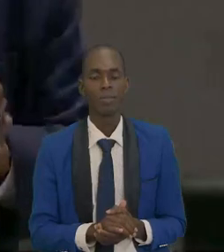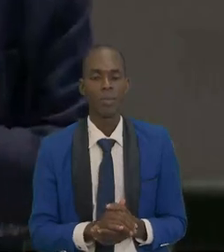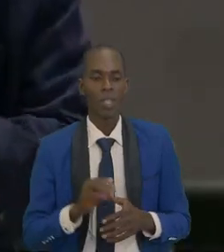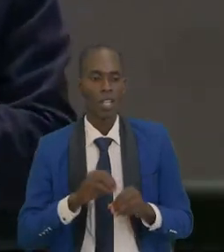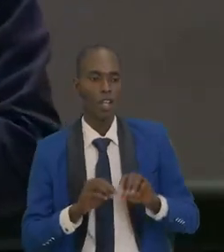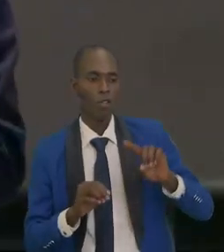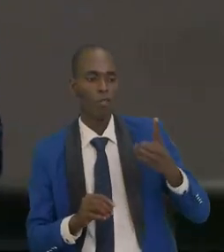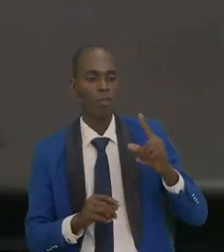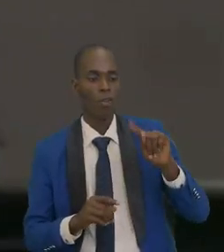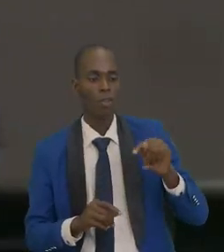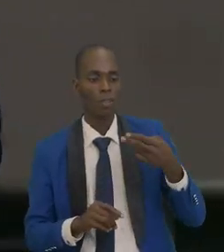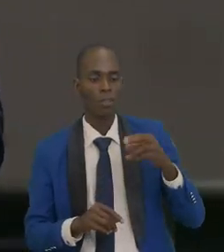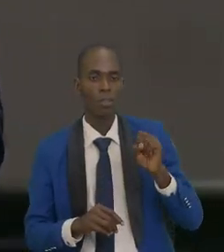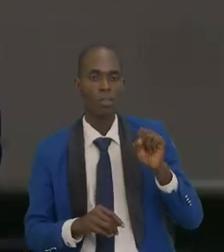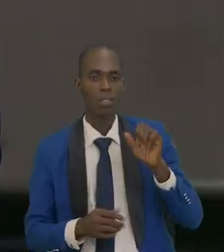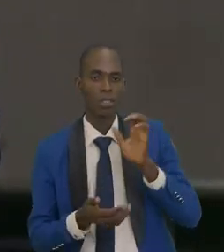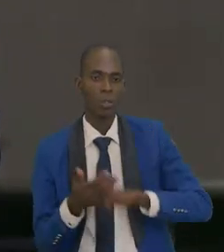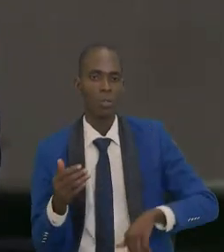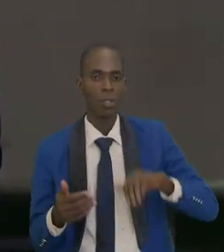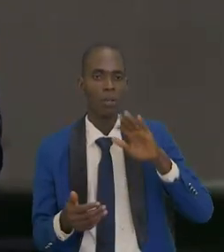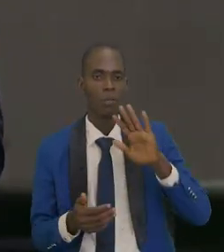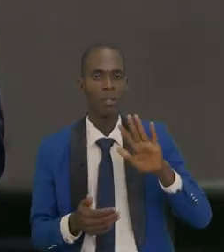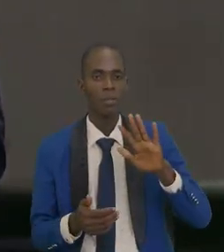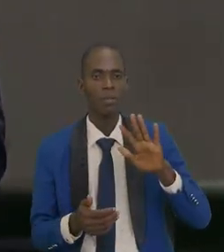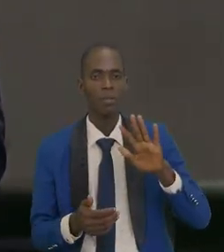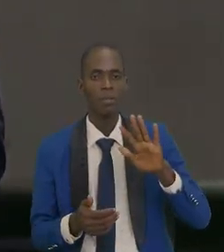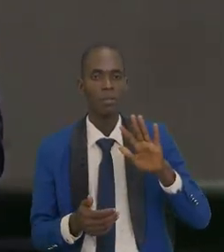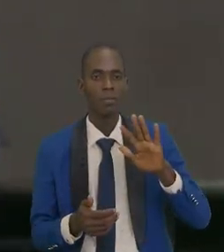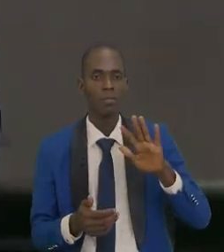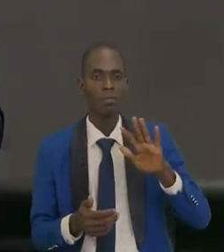1 Thessaloniciens chapitre 5,